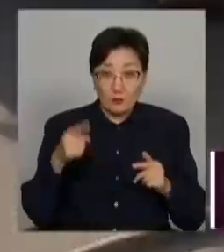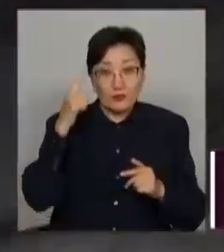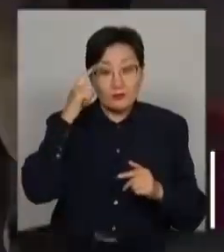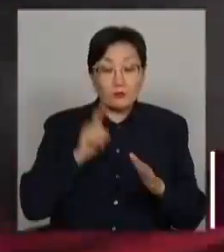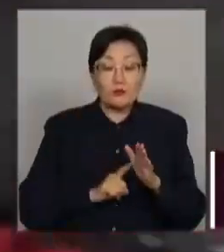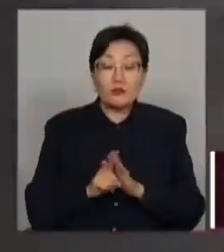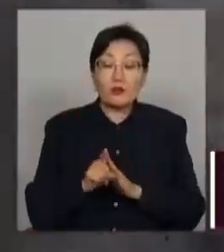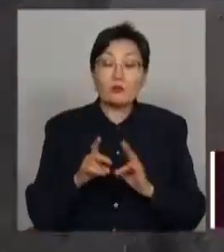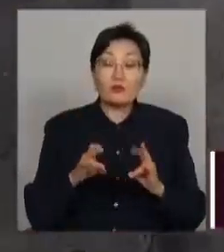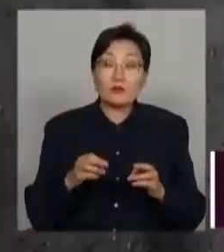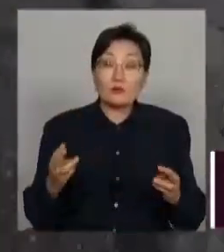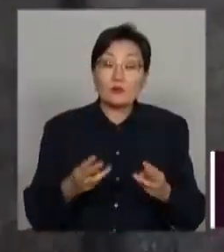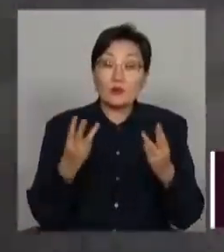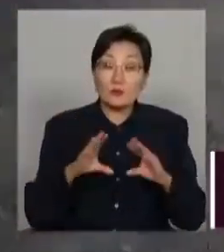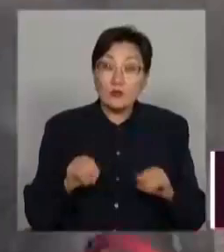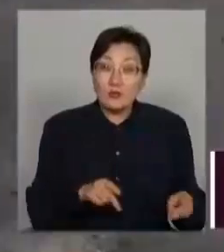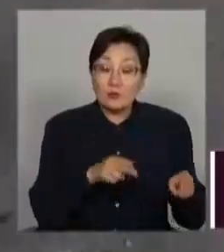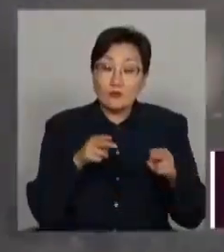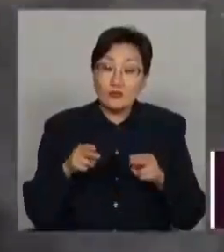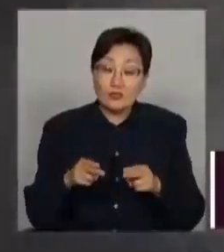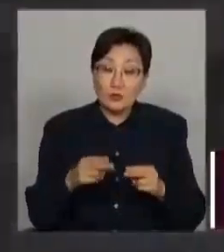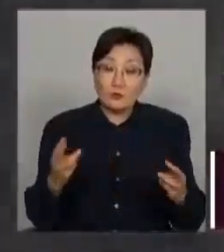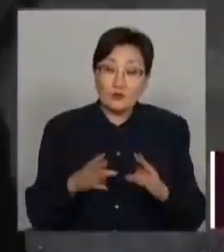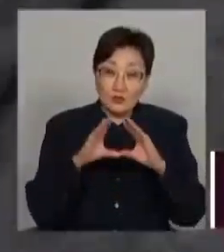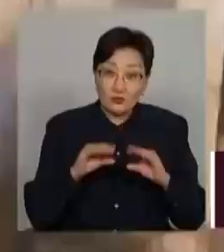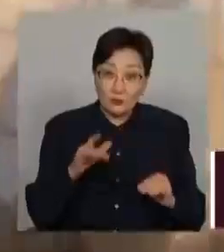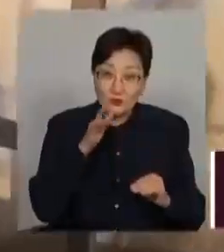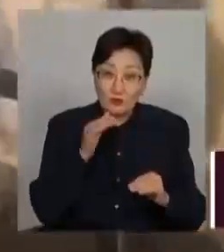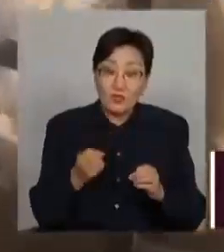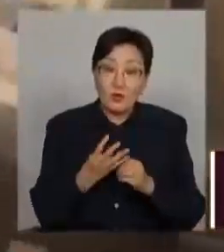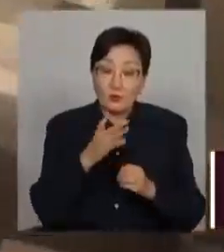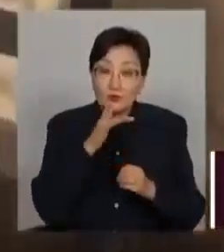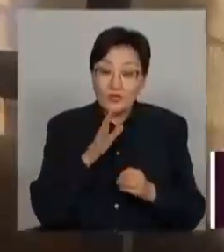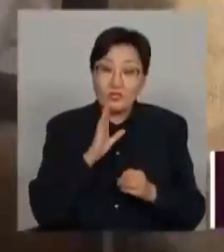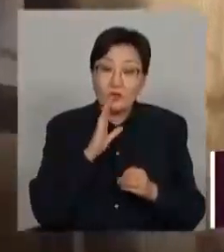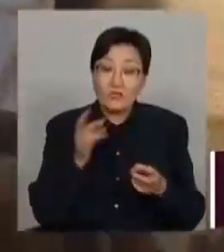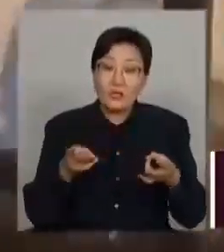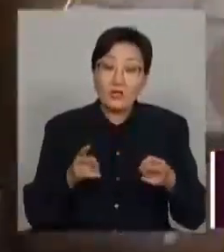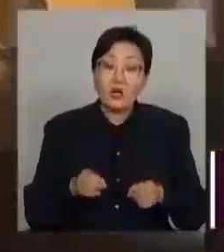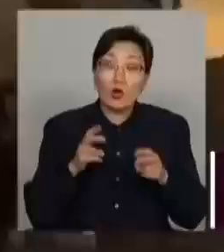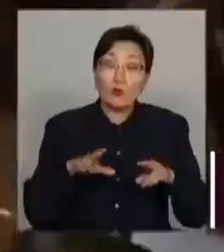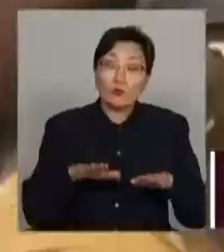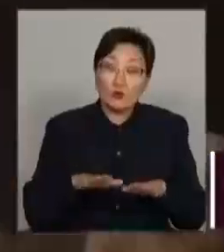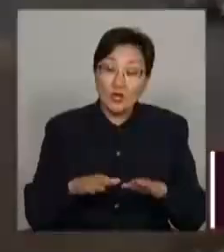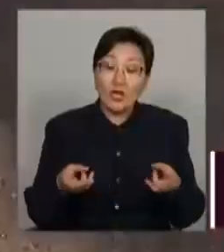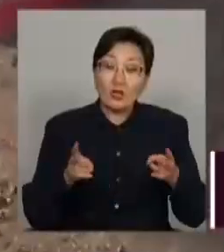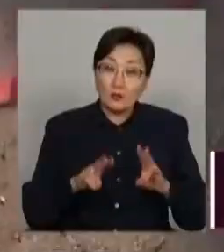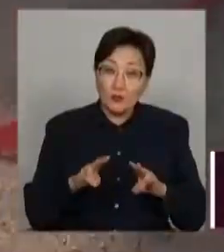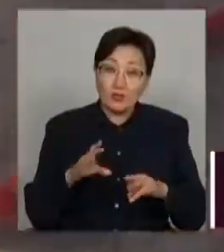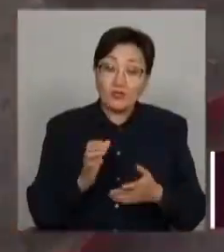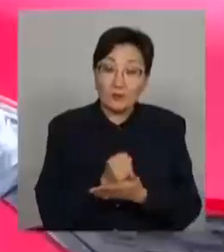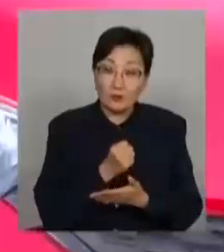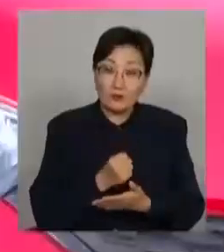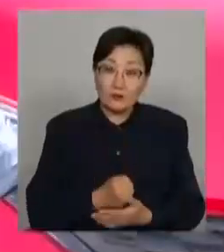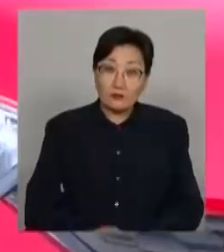Алайда оқиға орнына жеткен құтқарушылар отты сөндіріп әлек болып жүргенде 14 жастағы қыздың қауіпті жерде қамалып қалғанын анықтаған. Из